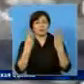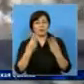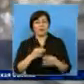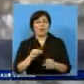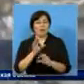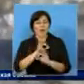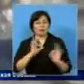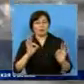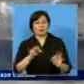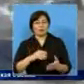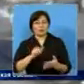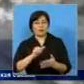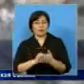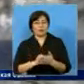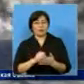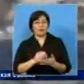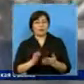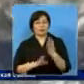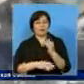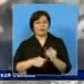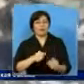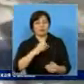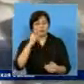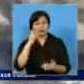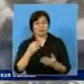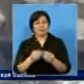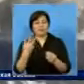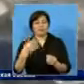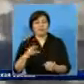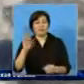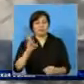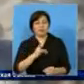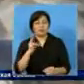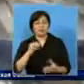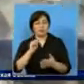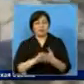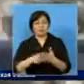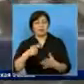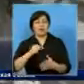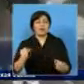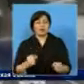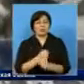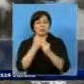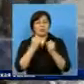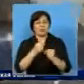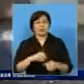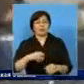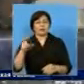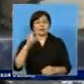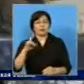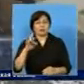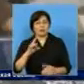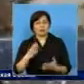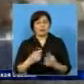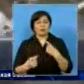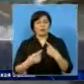много возгораний фиксировалось в последний месяц. Так, 15 ноября крупный пожар по причине взрыва газового баллона произошел в Хромтауском районе.